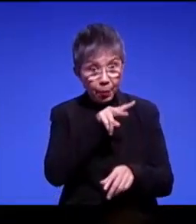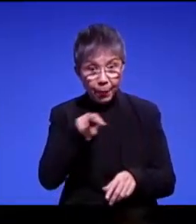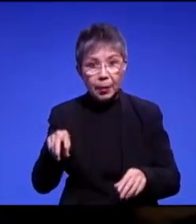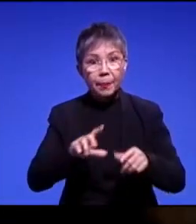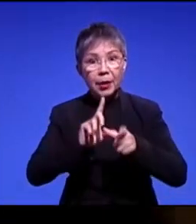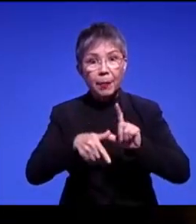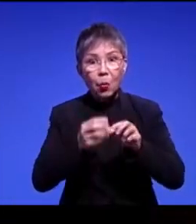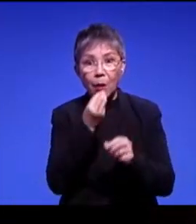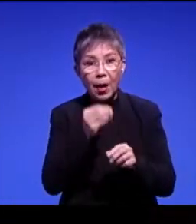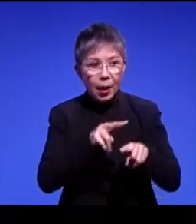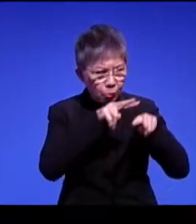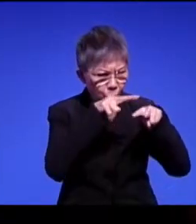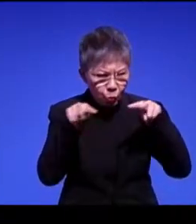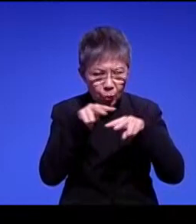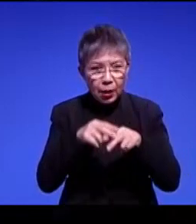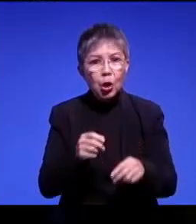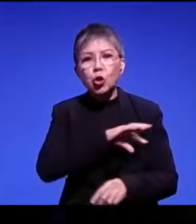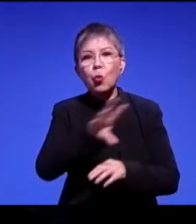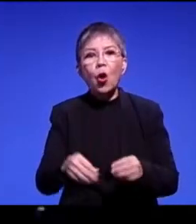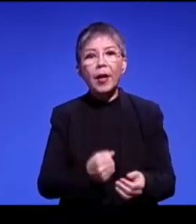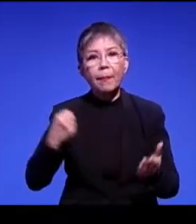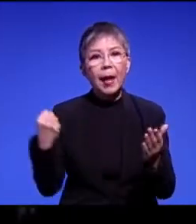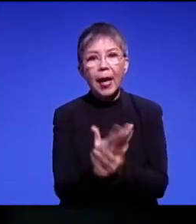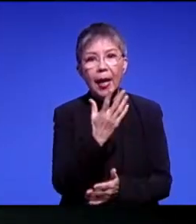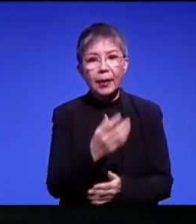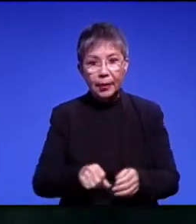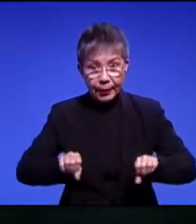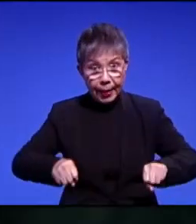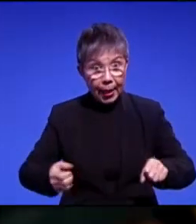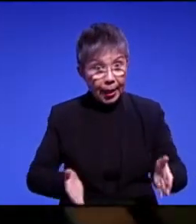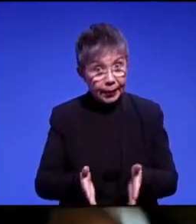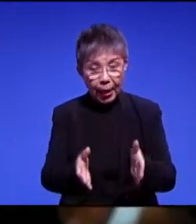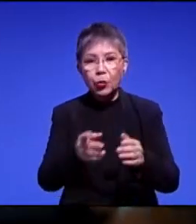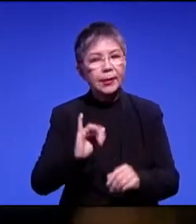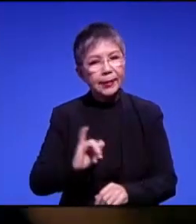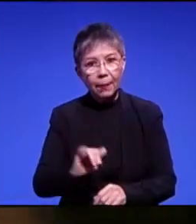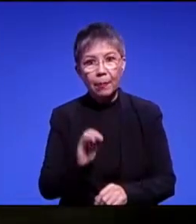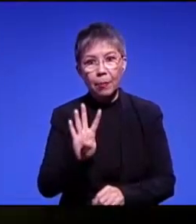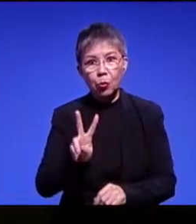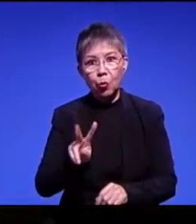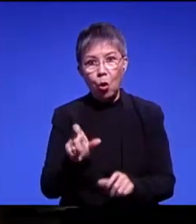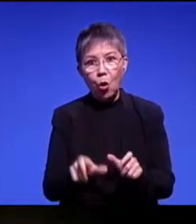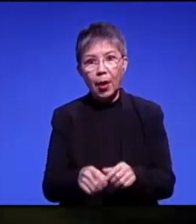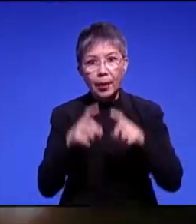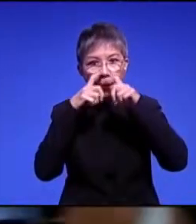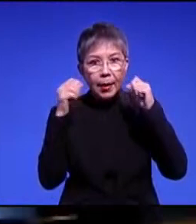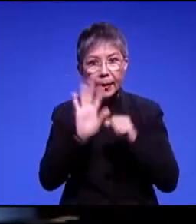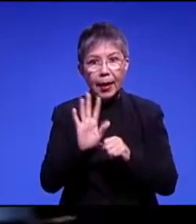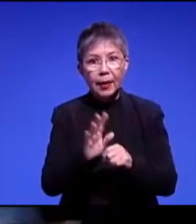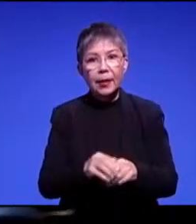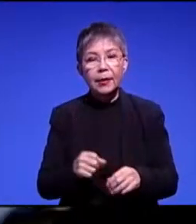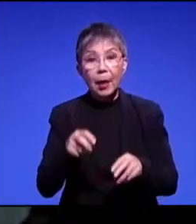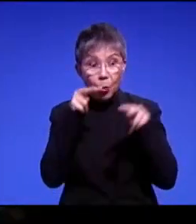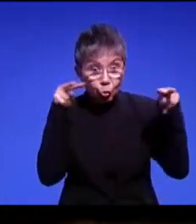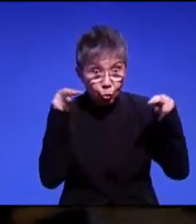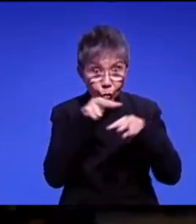makan, razia terhadap pelanggar protokol kesehatan di jalanan juga dilakukan. Sebanyak 42 orang warga yang tidak menggunakan masker dalam